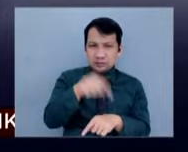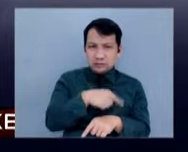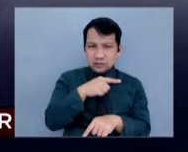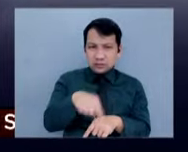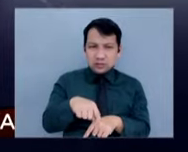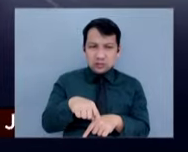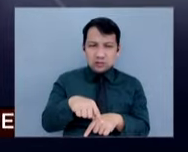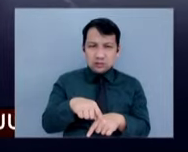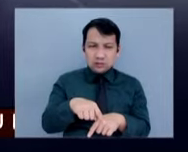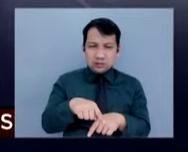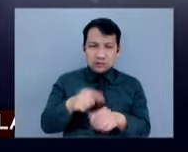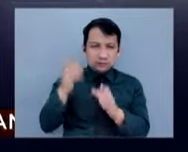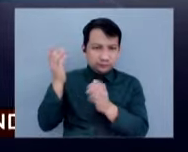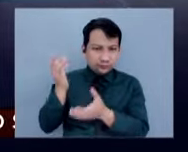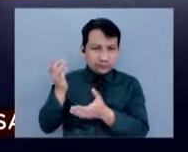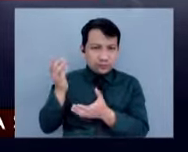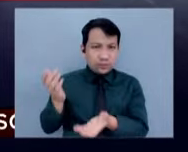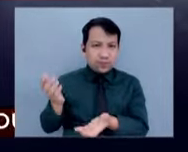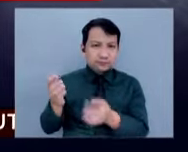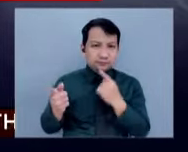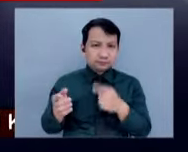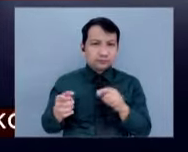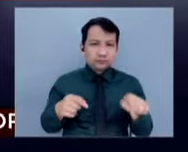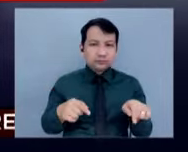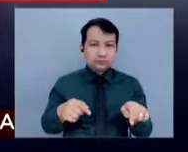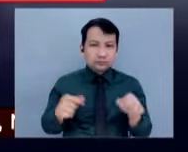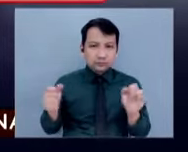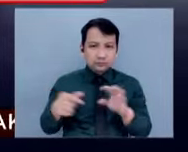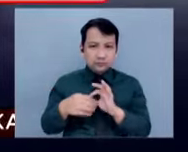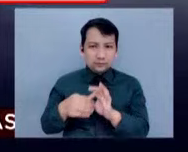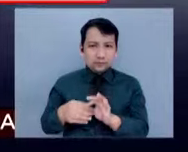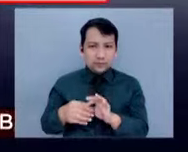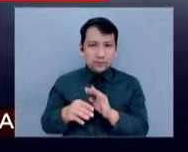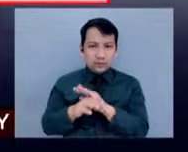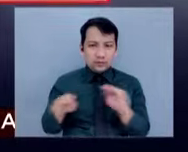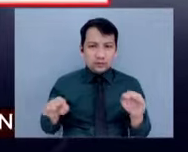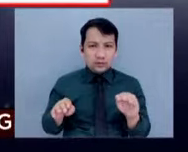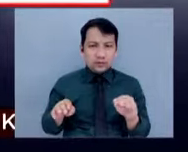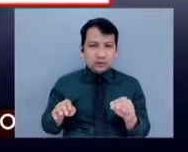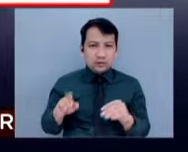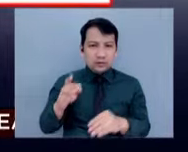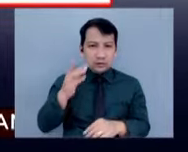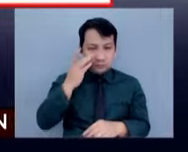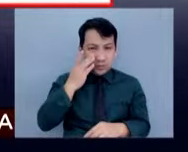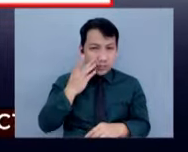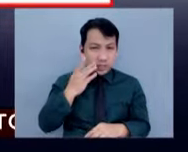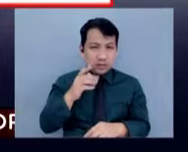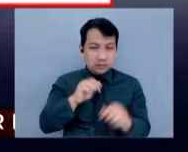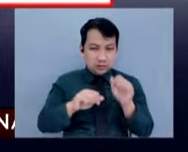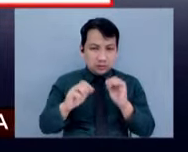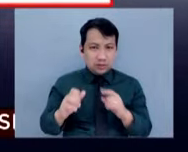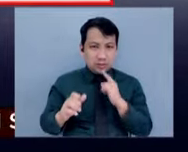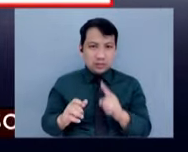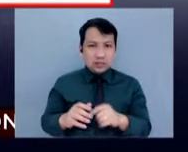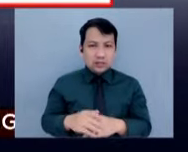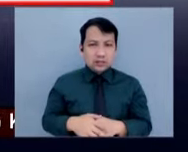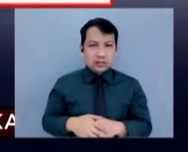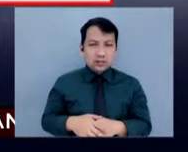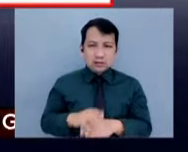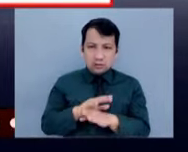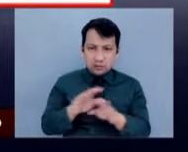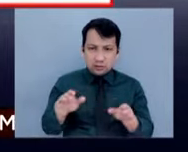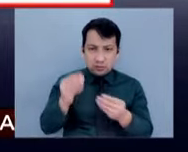kargador. Pinatulan din niya ang isa pang nag-comment na balat sibuyas daw ang aktres. Sagot ni Kim, kailangan lang daw